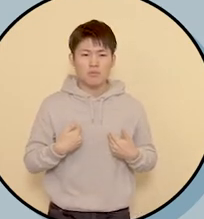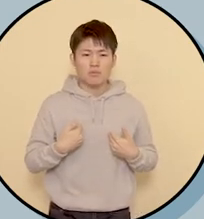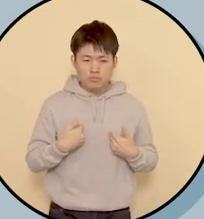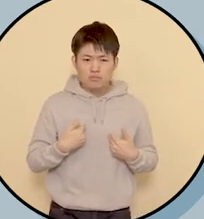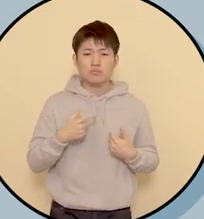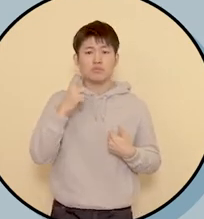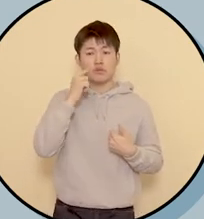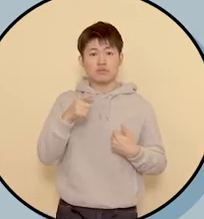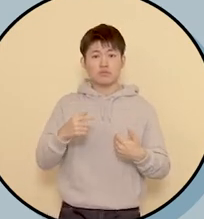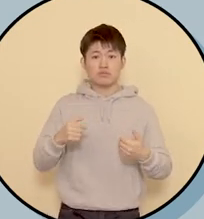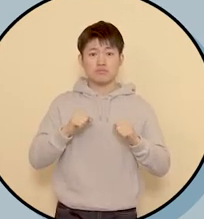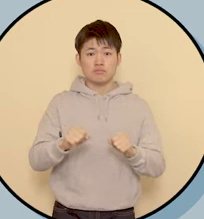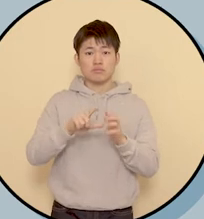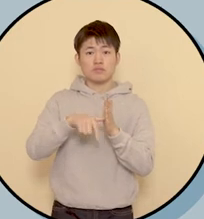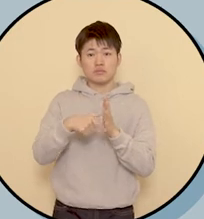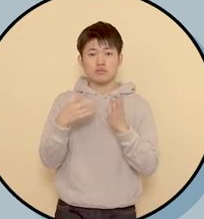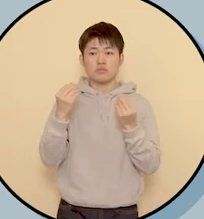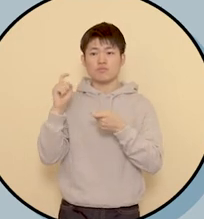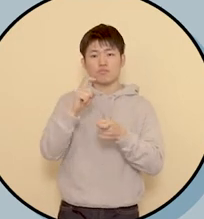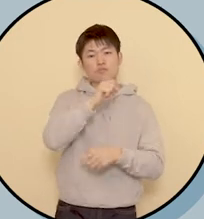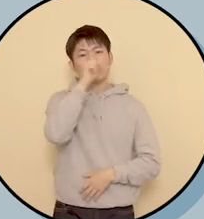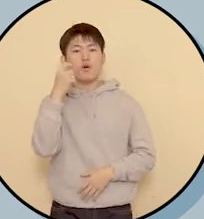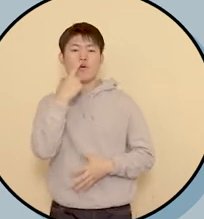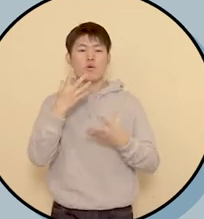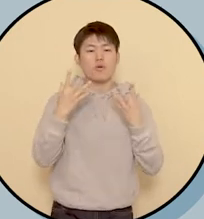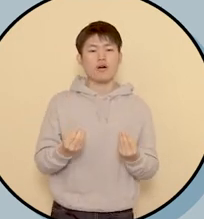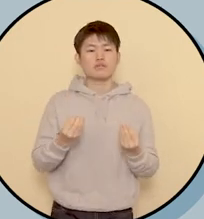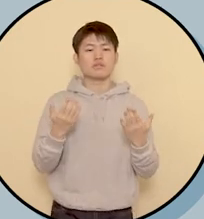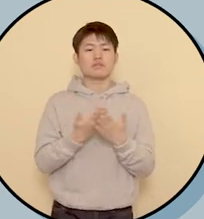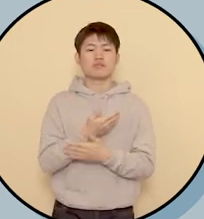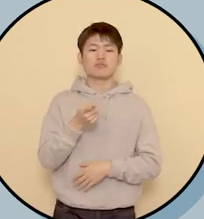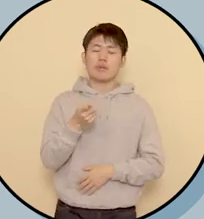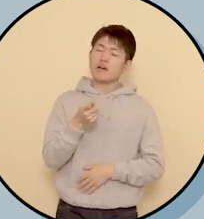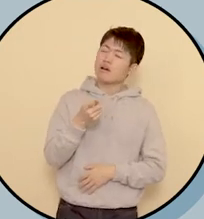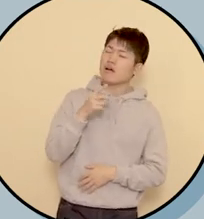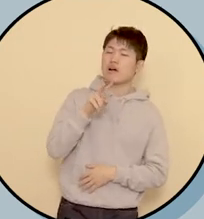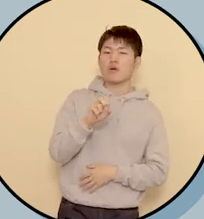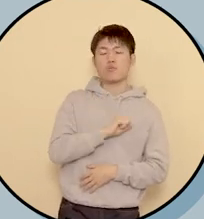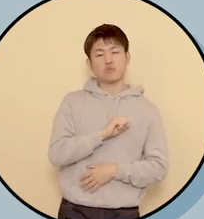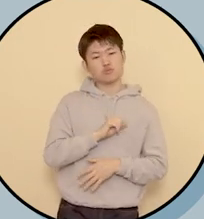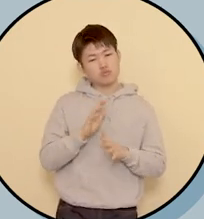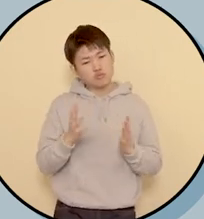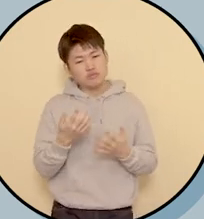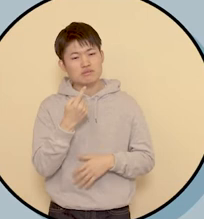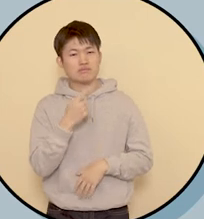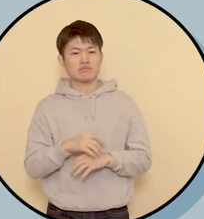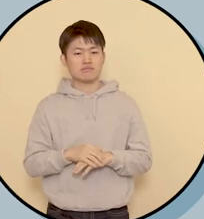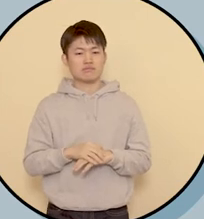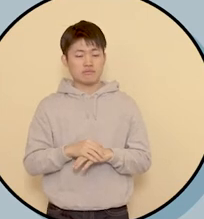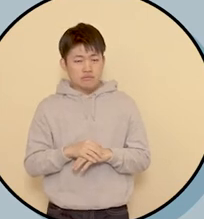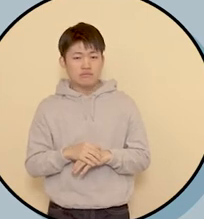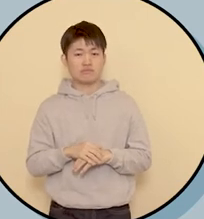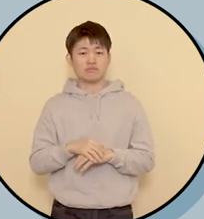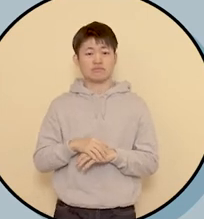ないかなっていう感じになってたので、このままだとなんかただただうまくセリフが言えましたみたいなお芝居になっちゃうので、それ見て